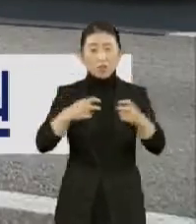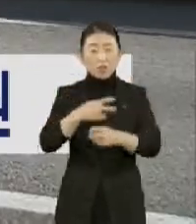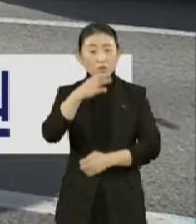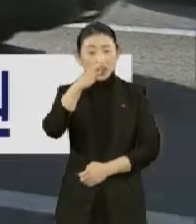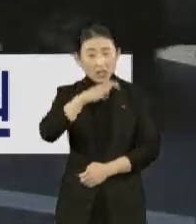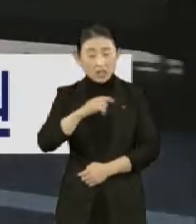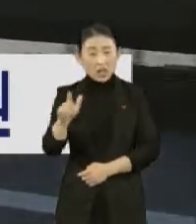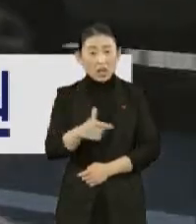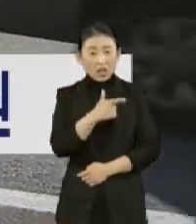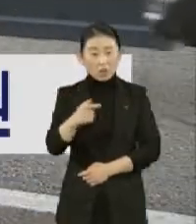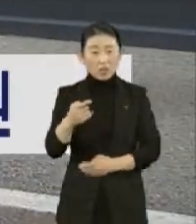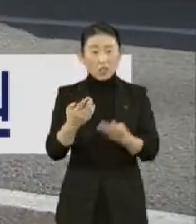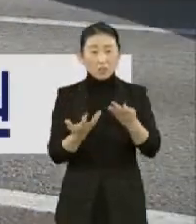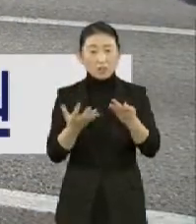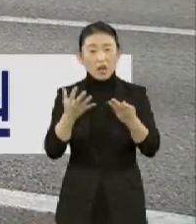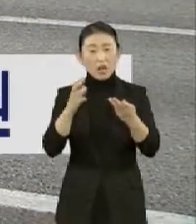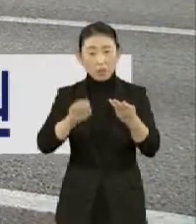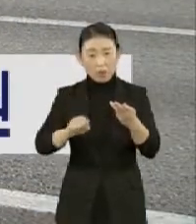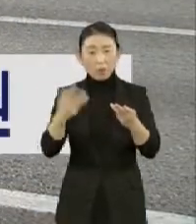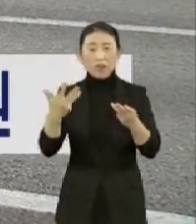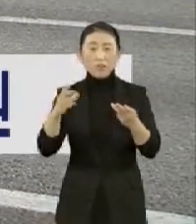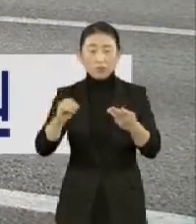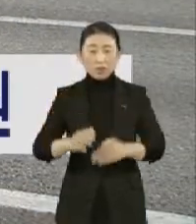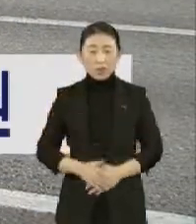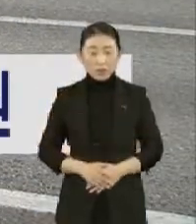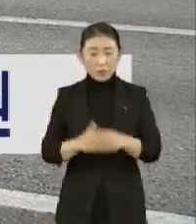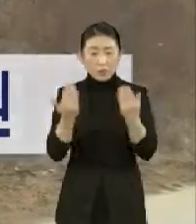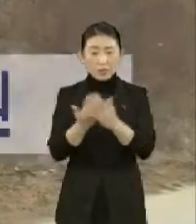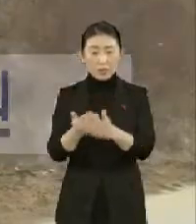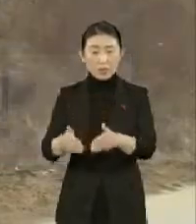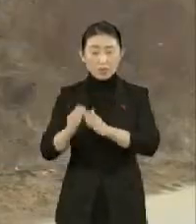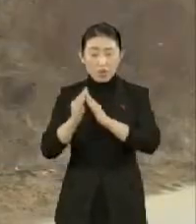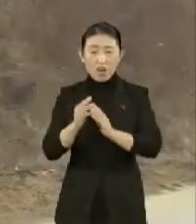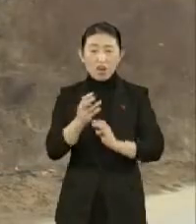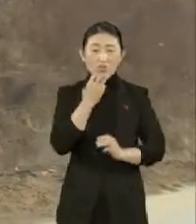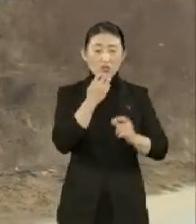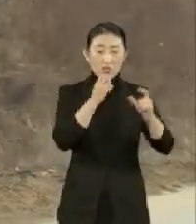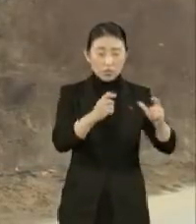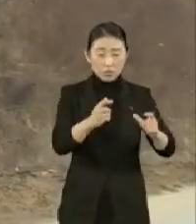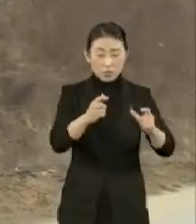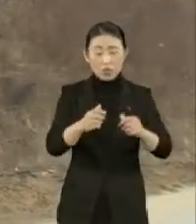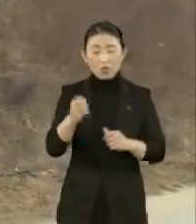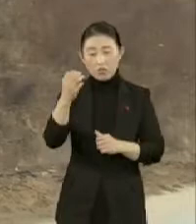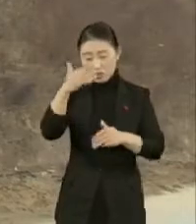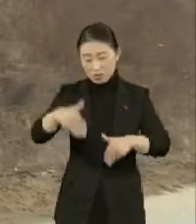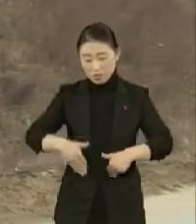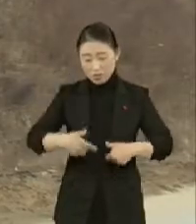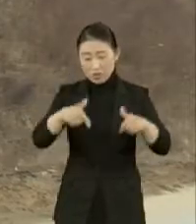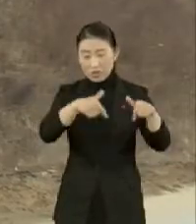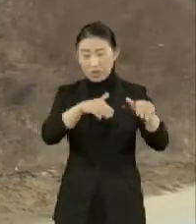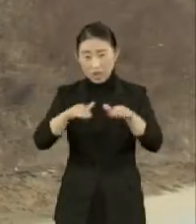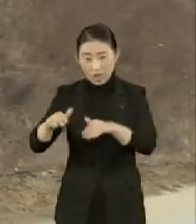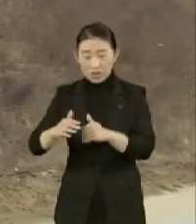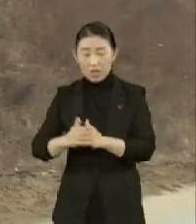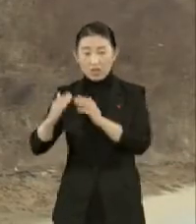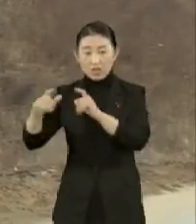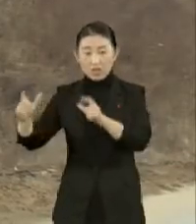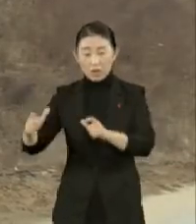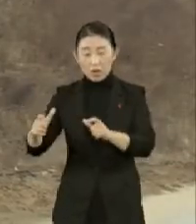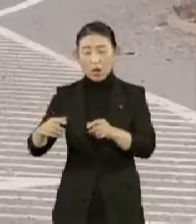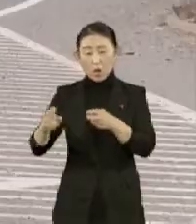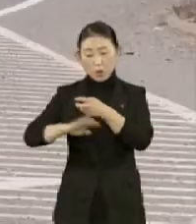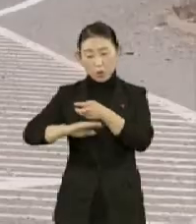익은 하루 13억 8천만 원에 이르고 완공될 경우 수도권과 충남 서해 왕권 전라권 의 교통 접근성이